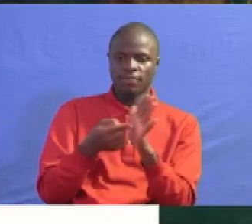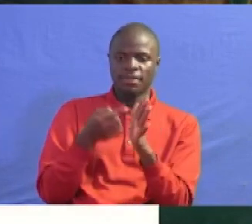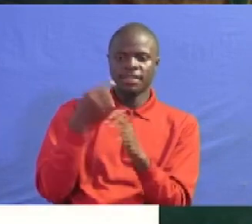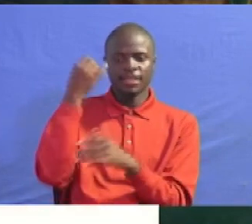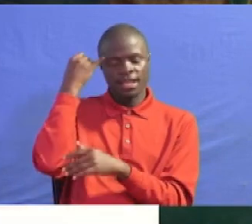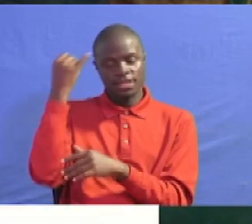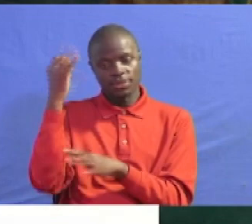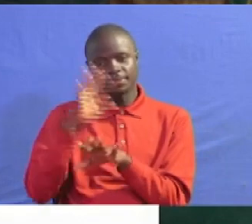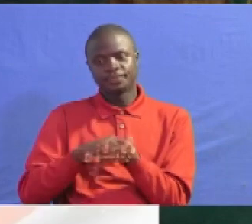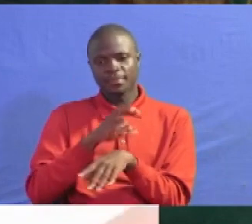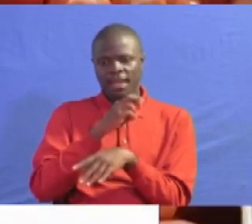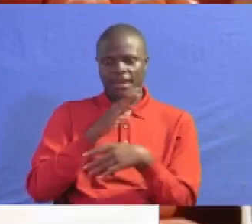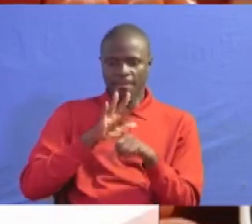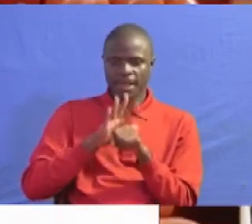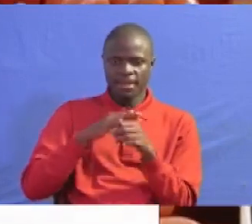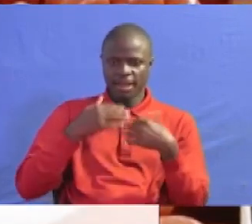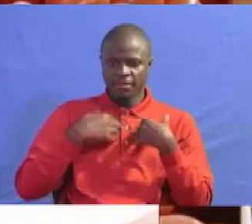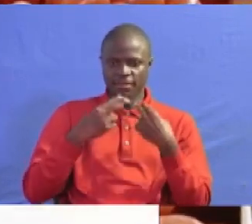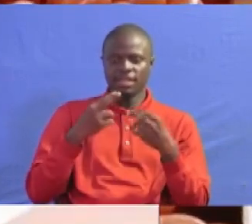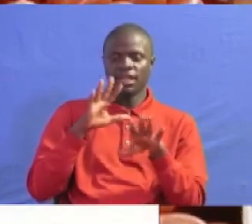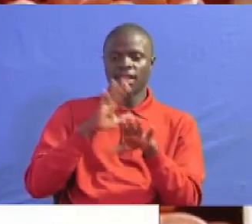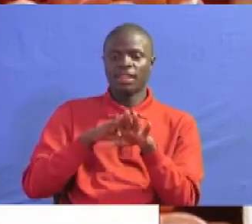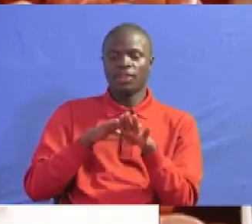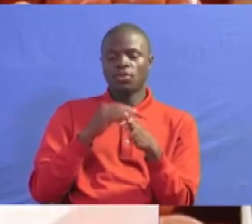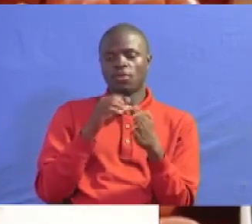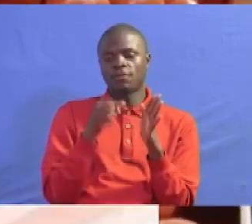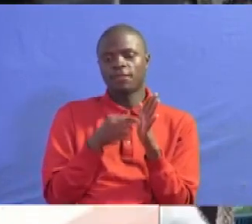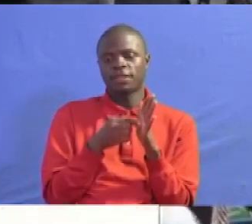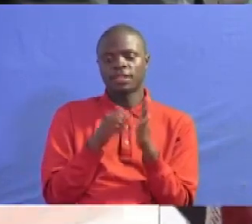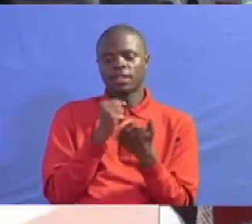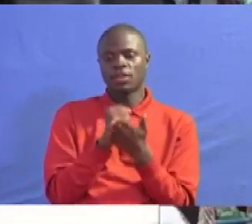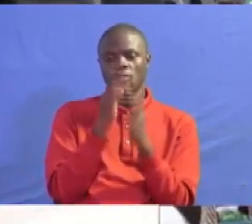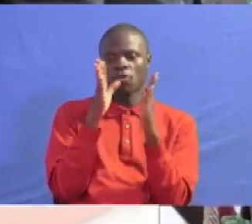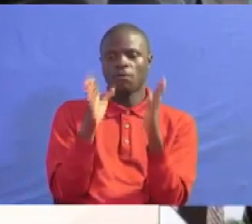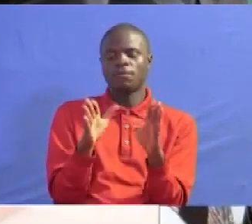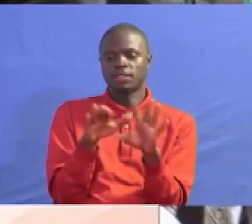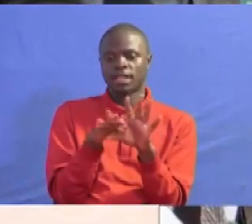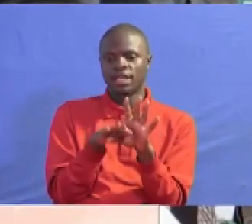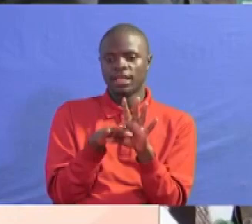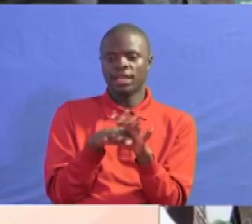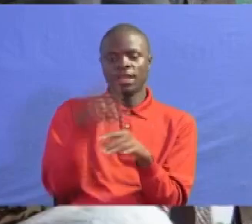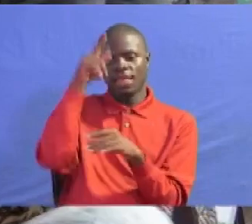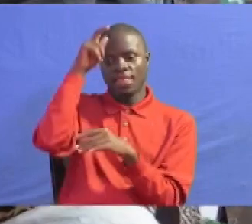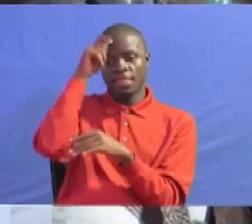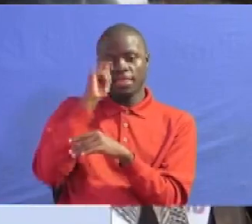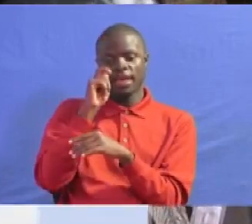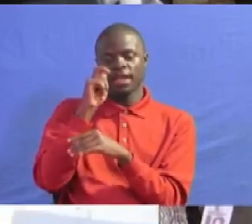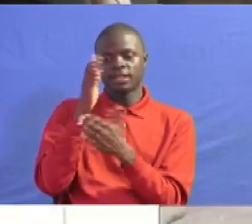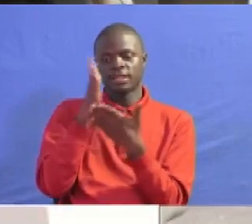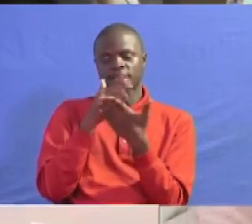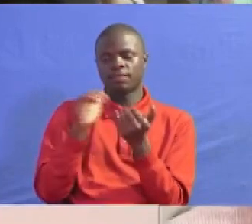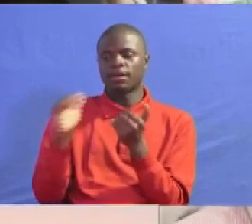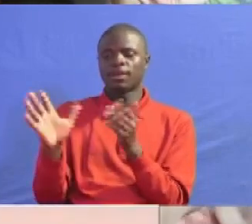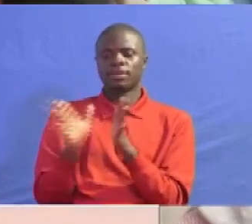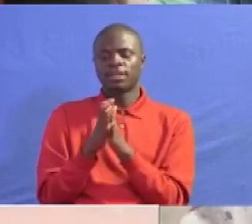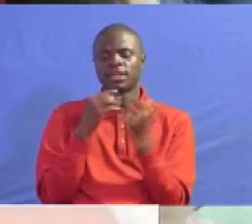wamefurahia na wameona matunda ya hiyo kazi. Pauline Gakiri, afisa wa biashara kaunti ndogo ya Thika, kaunti ya Kiambu,